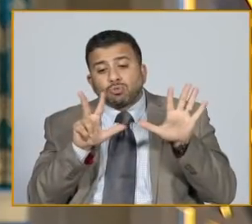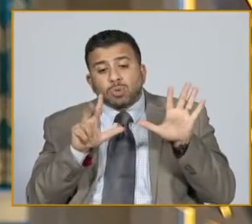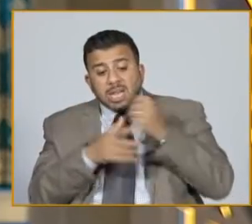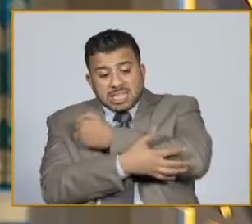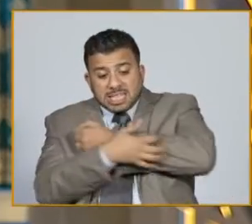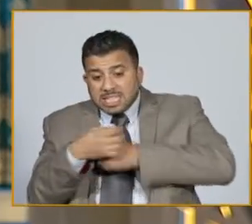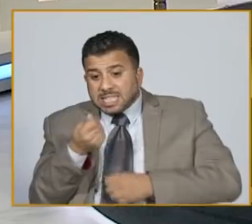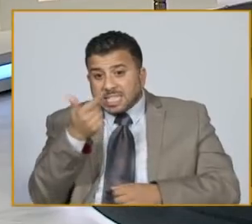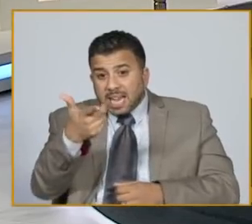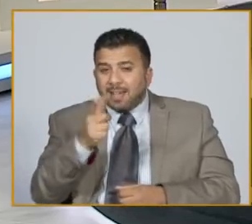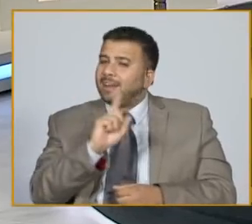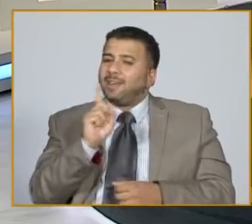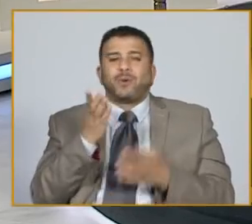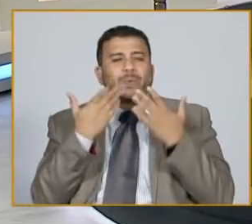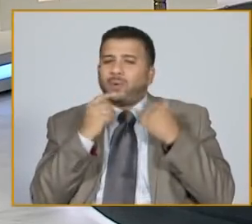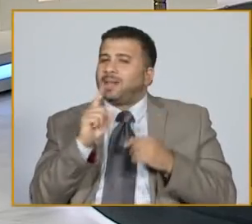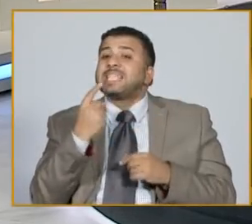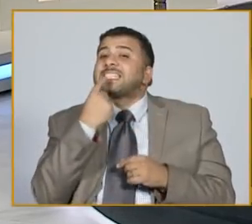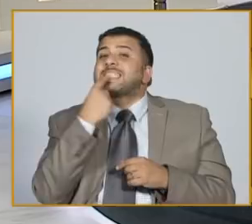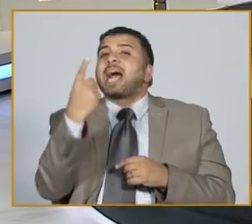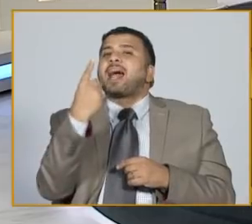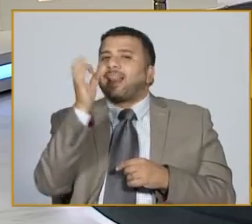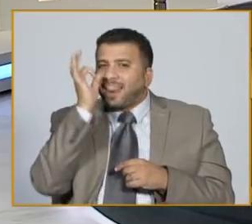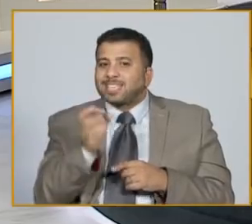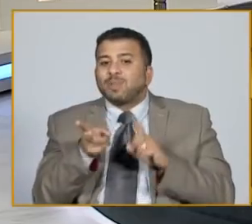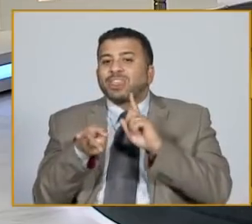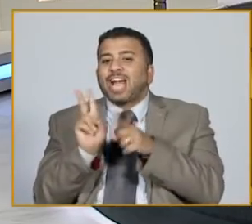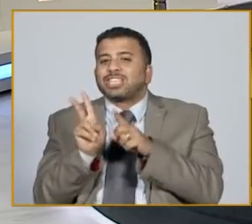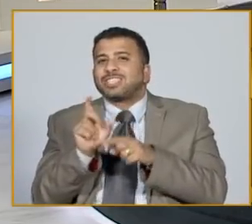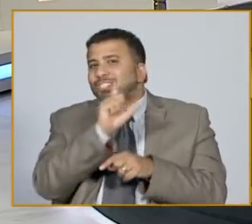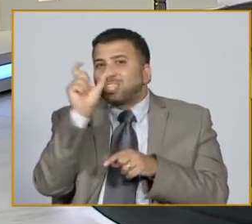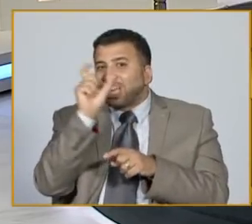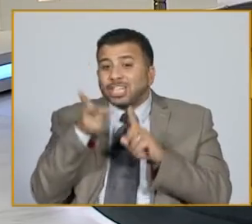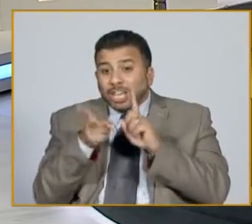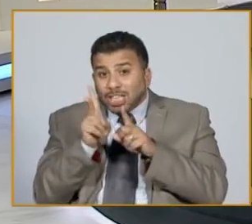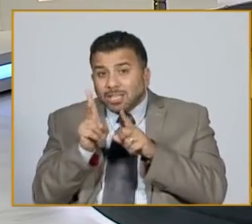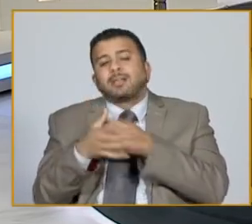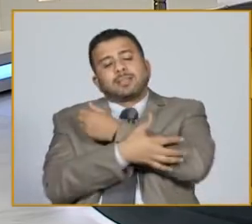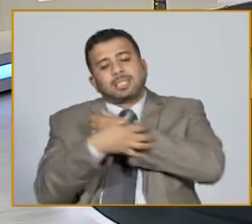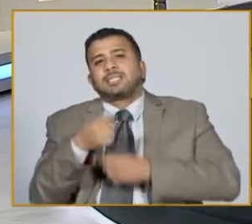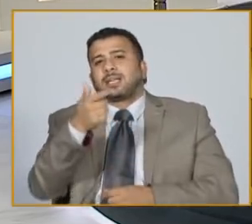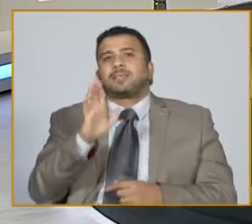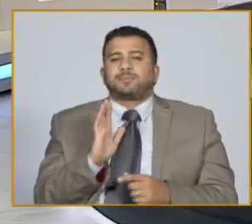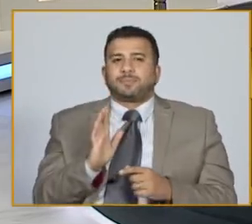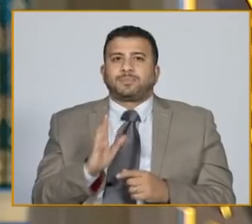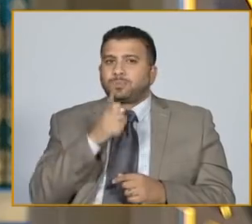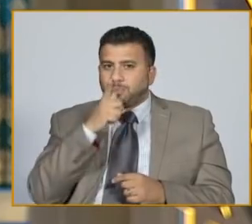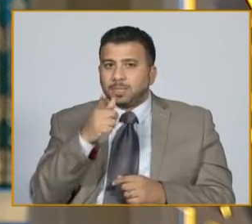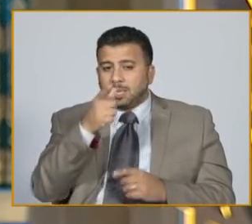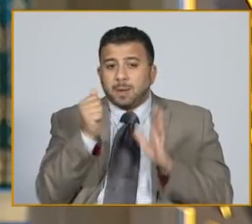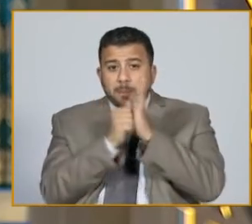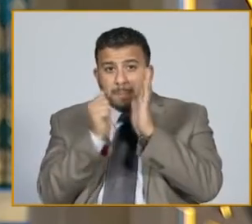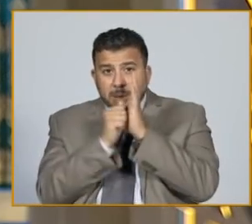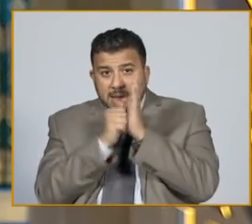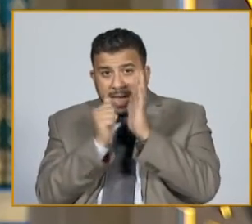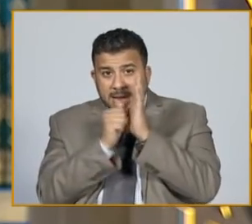الله فيك. نفس الشيء بالنسبة لما ذكرت من قضية الزكاة، أنا أخبرتك بأنه لا زكاة فيه، لا زكاة فيه إلا في